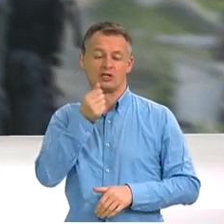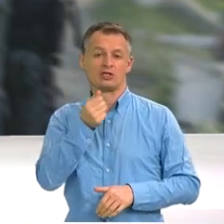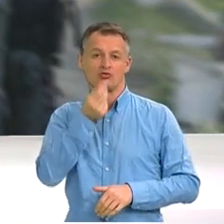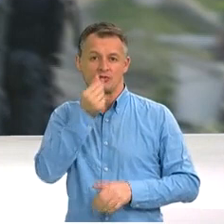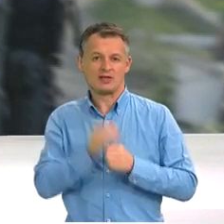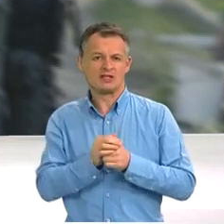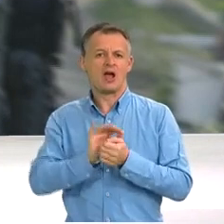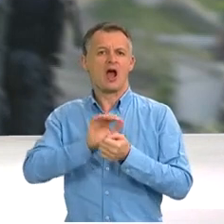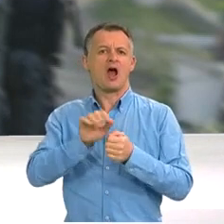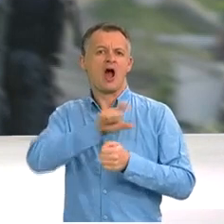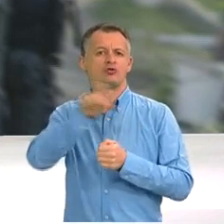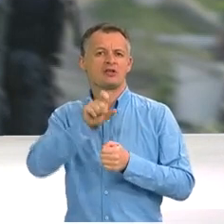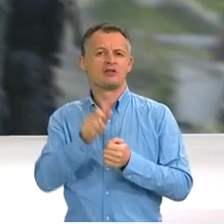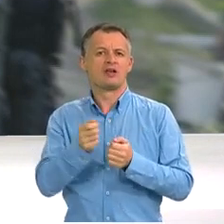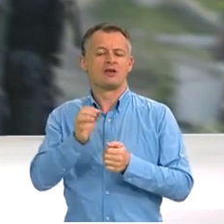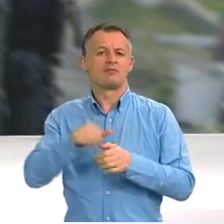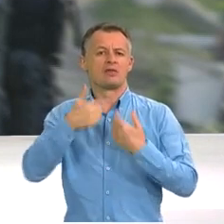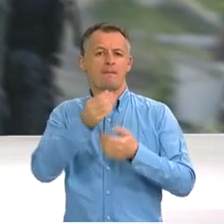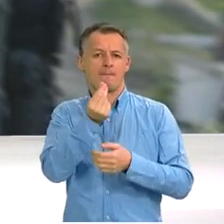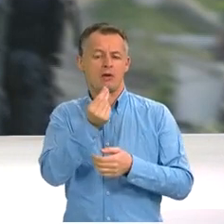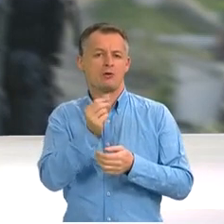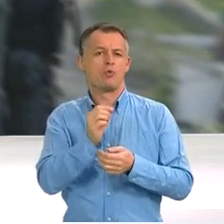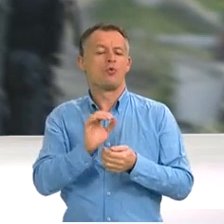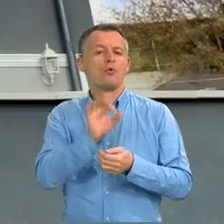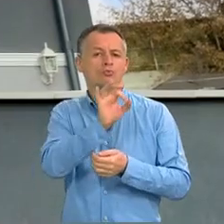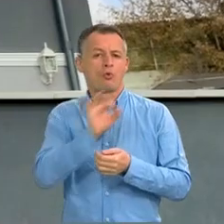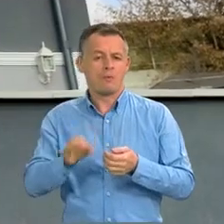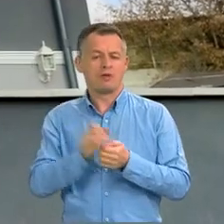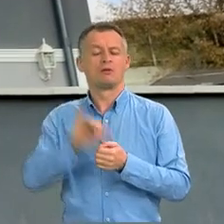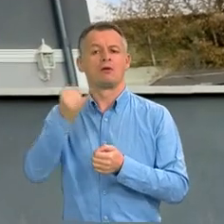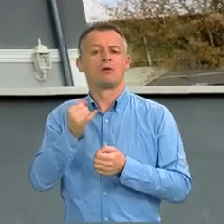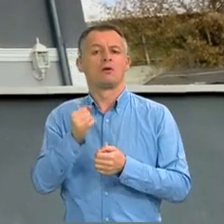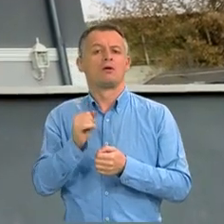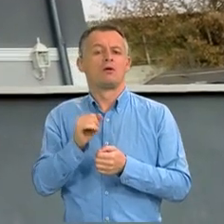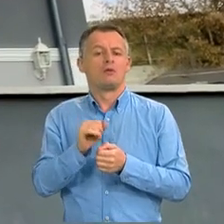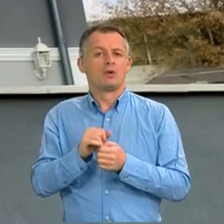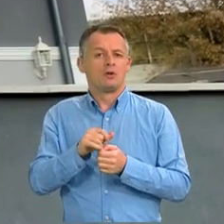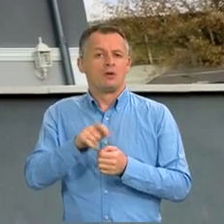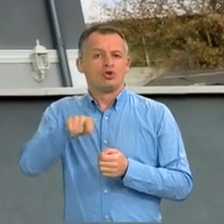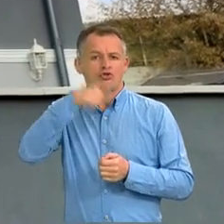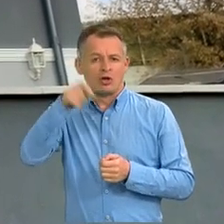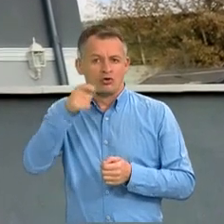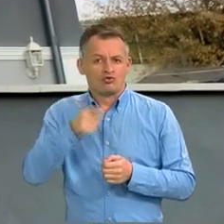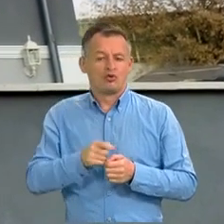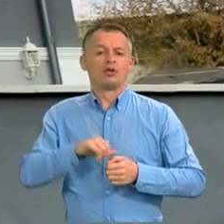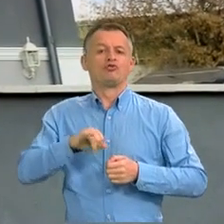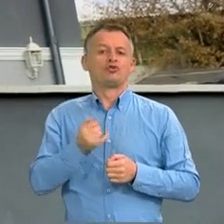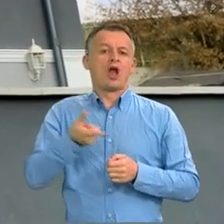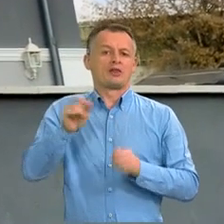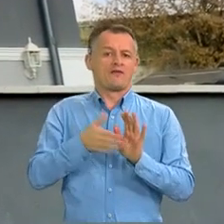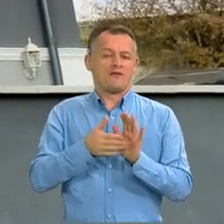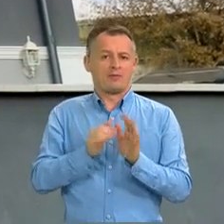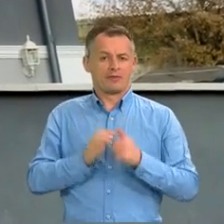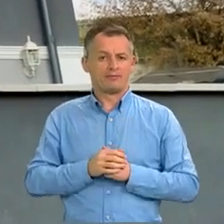camătă, spălare de bani și tentativă de înșelăciune. O Ora 6.